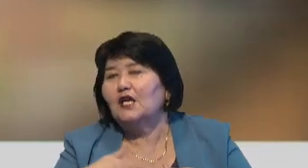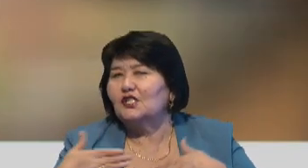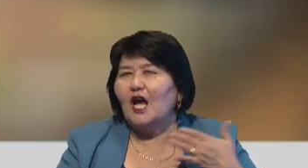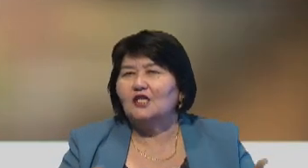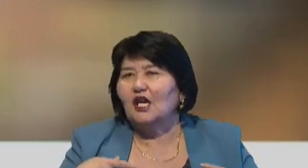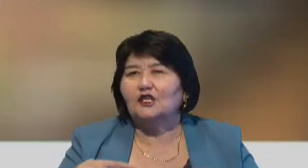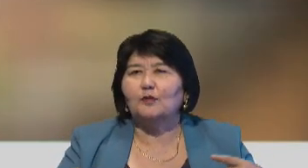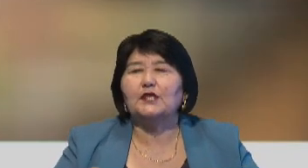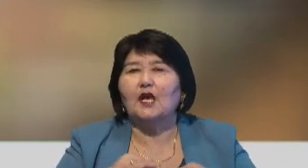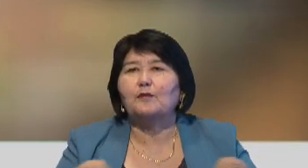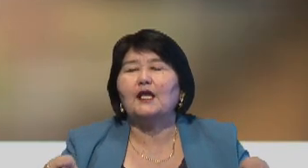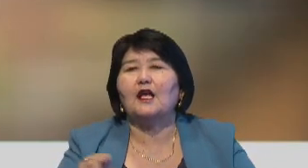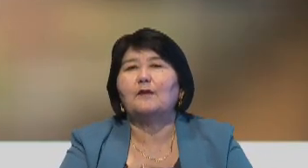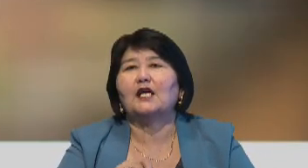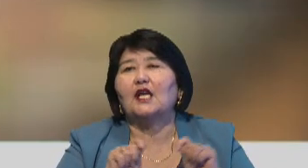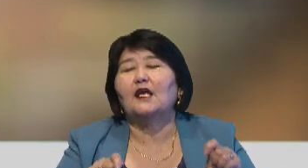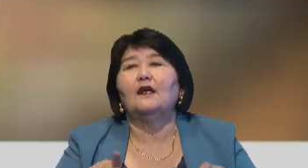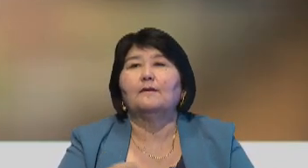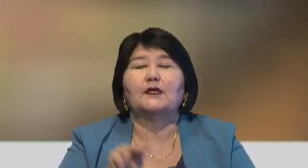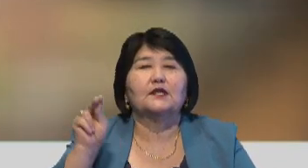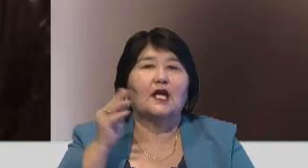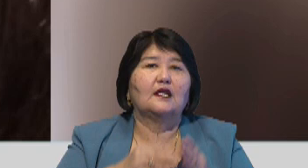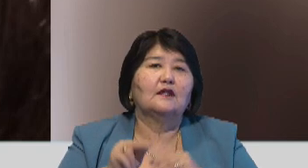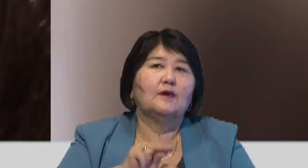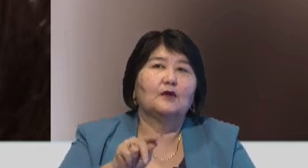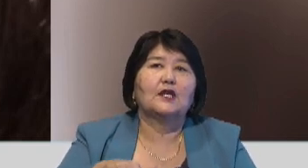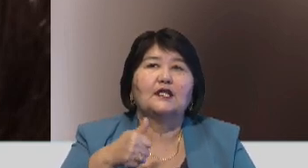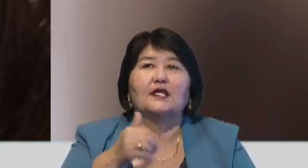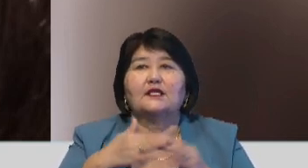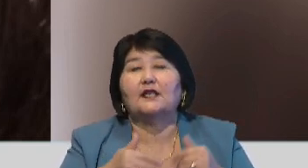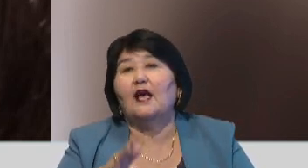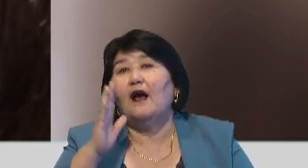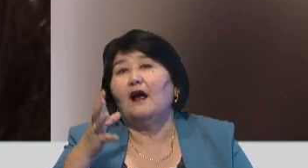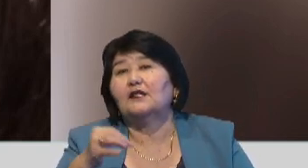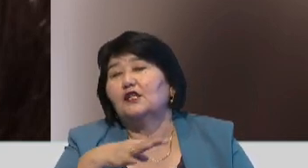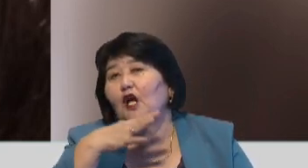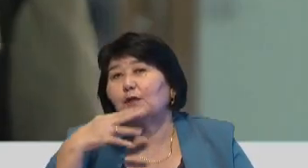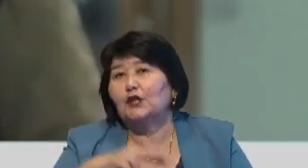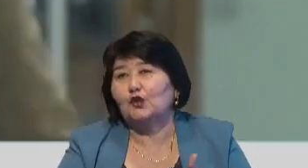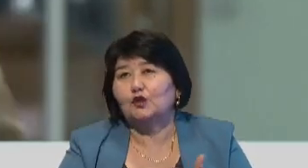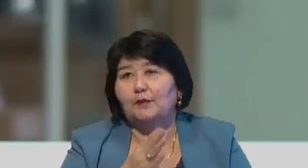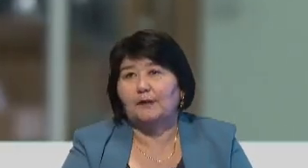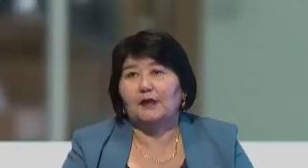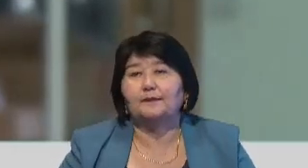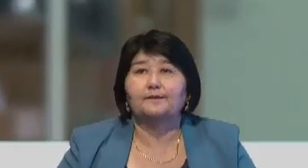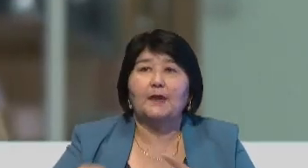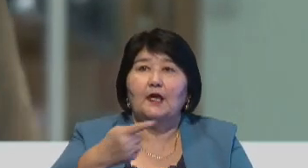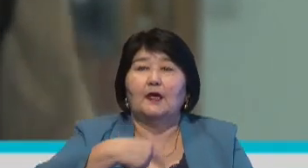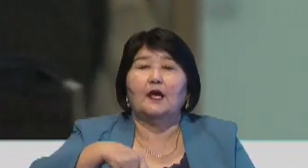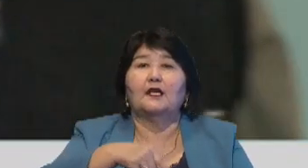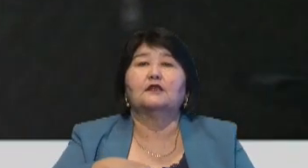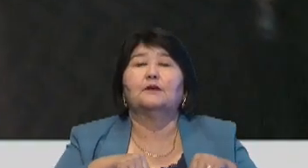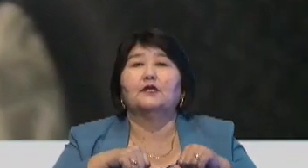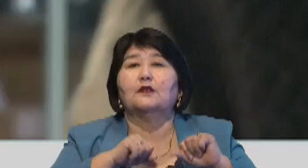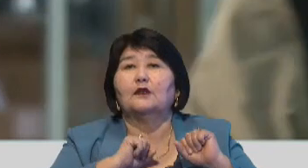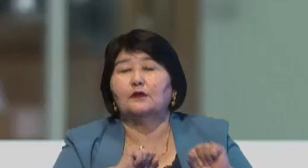жақты, бірнеше балабақша ашты. Инклюзивті білім беру ордасының негізін қалады. Алда әлі бір талай жоспары бар. Кәсіпкерлер құқығын қорғау кеңесінің